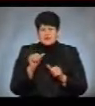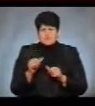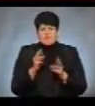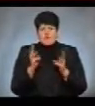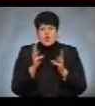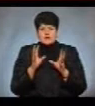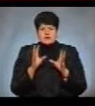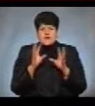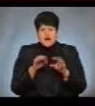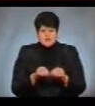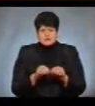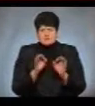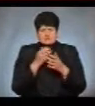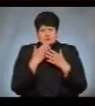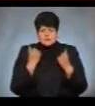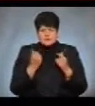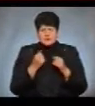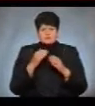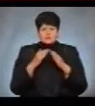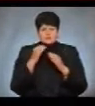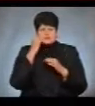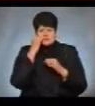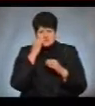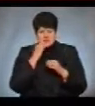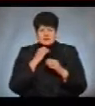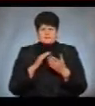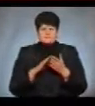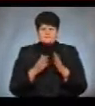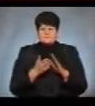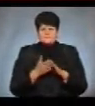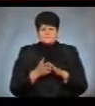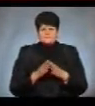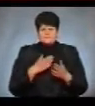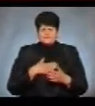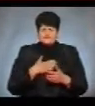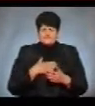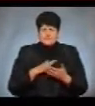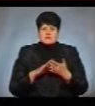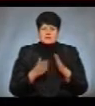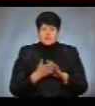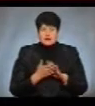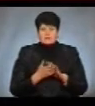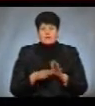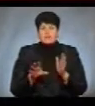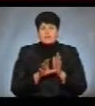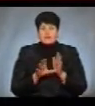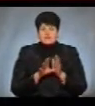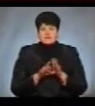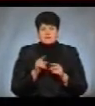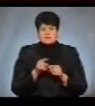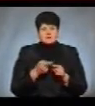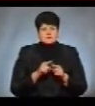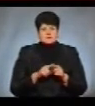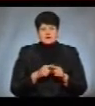заходи не вживаються. Будівлі старі, стан електромережі знаходиться в незадовільному стані. Відповідно, електромережа – це є основний ризик виникнення